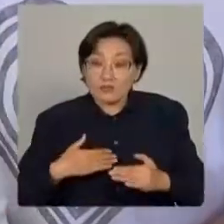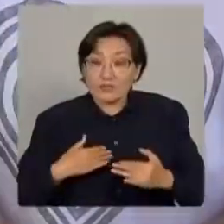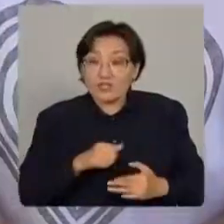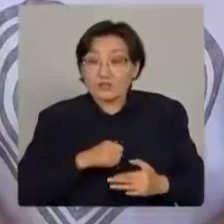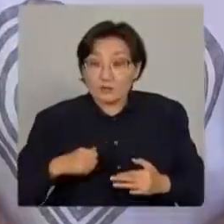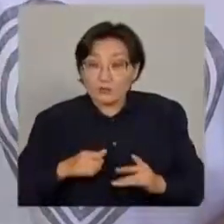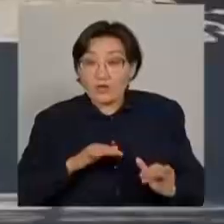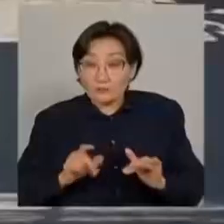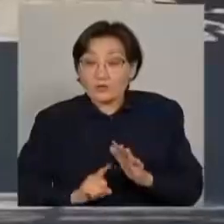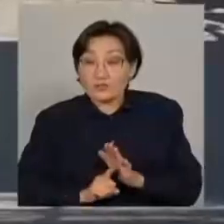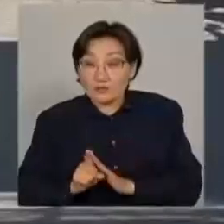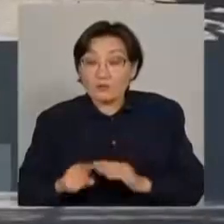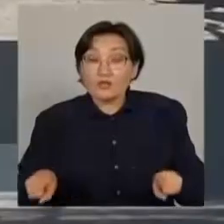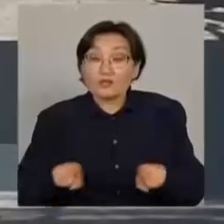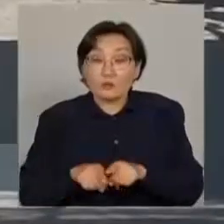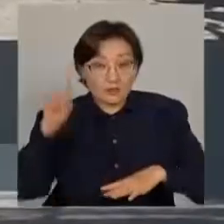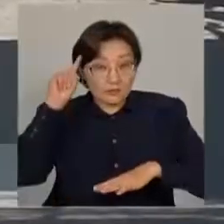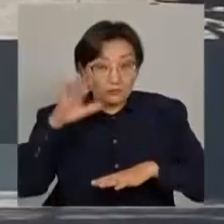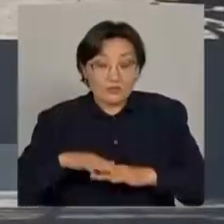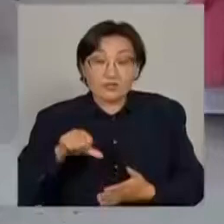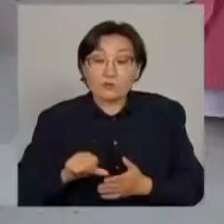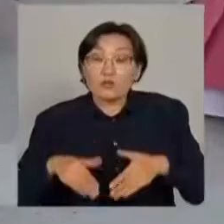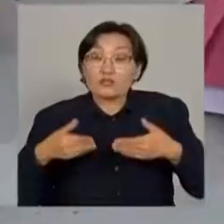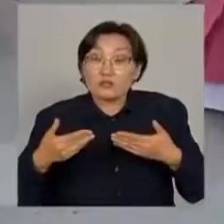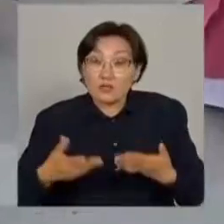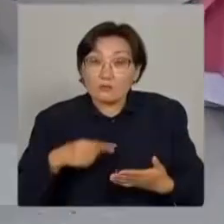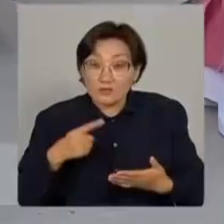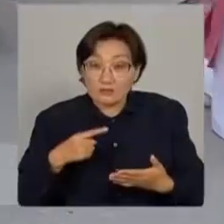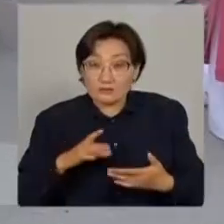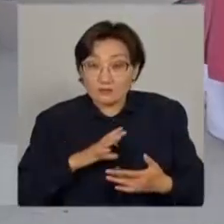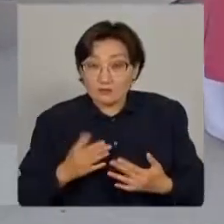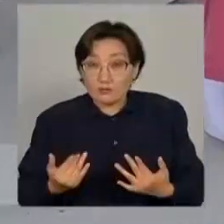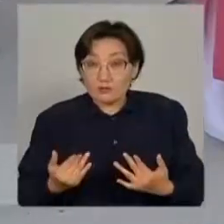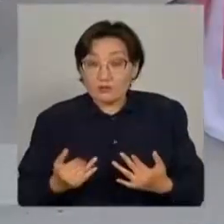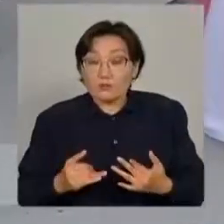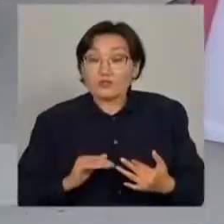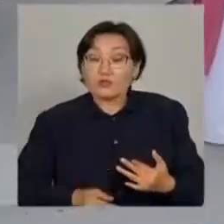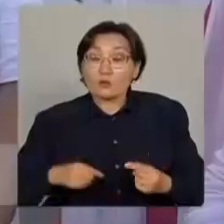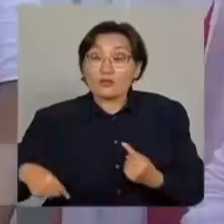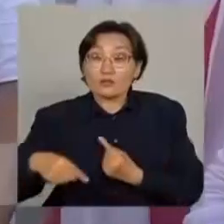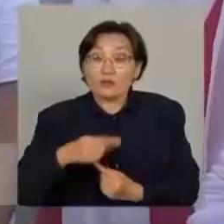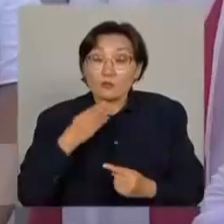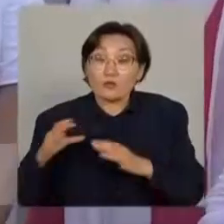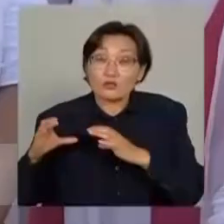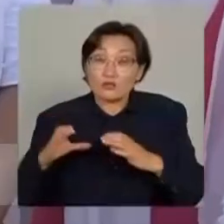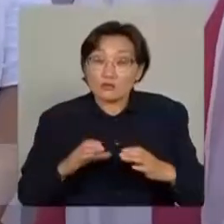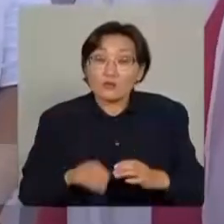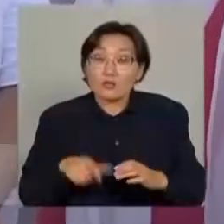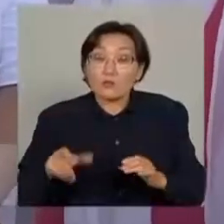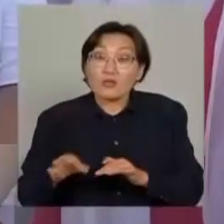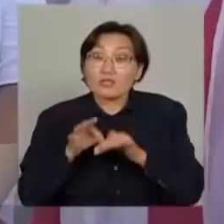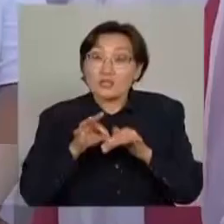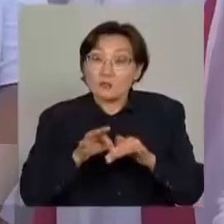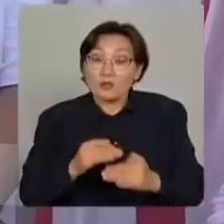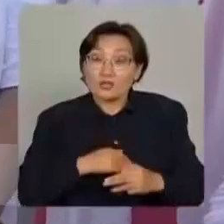өзіміз әрекетке көшіп. Осылайша әкімдік өкілі ұсыныс бердік деумен ғана шектелді. Алайда жеке кәсіпкер өзінің автобусы мен жолаушы тасымалдаймын